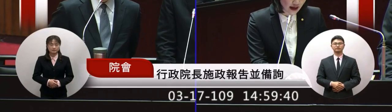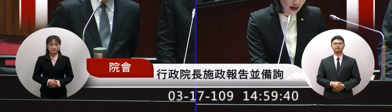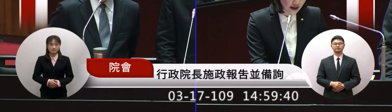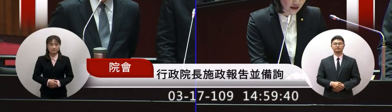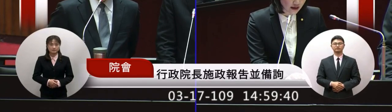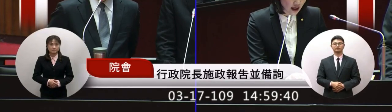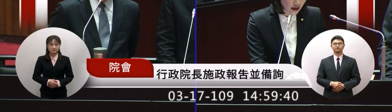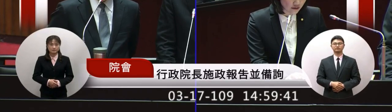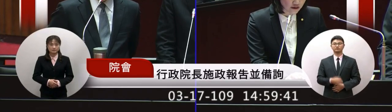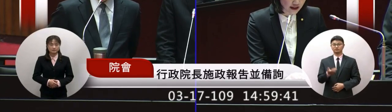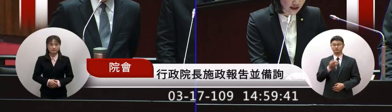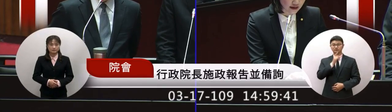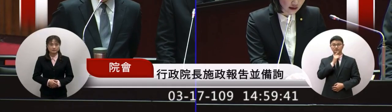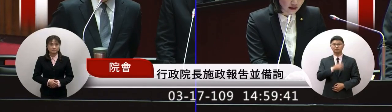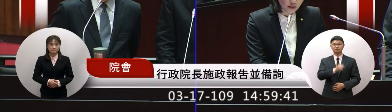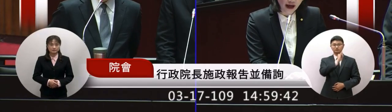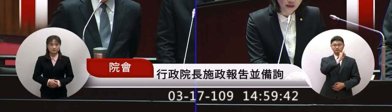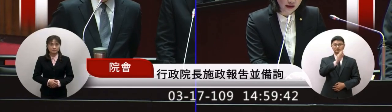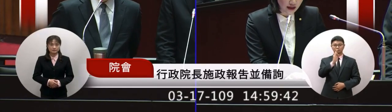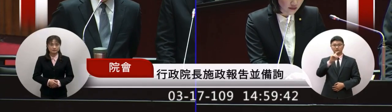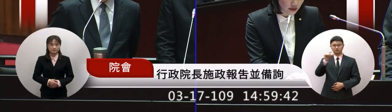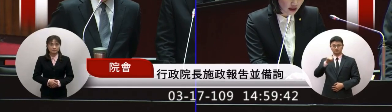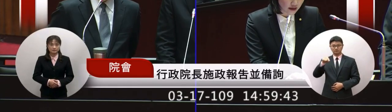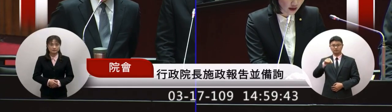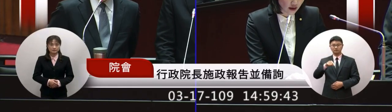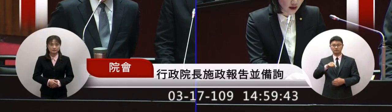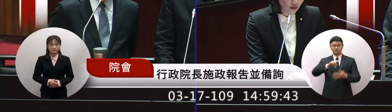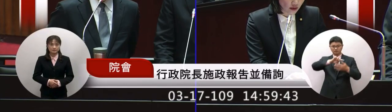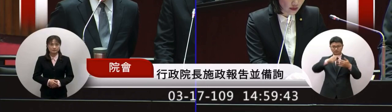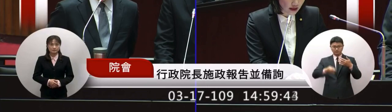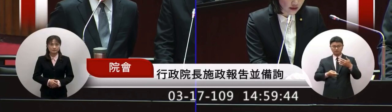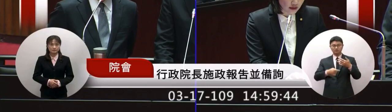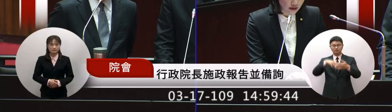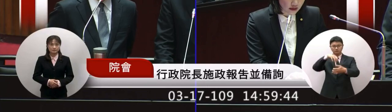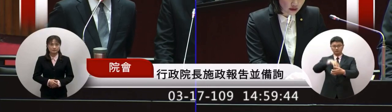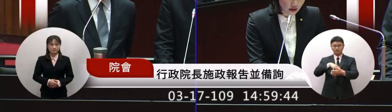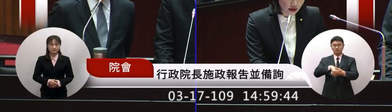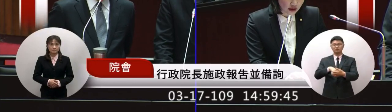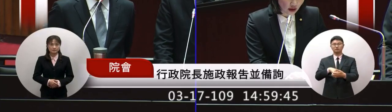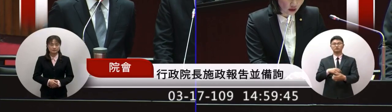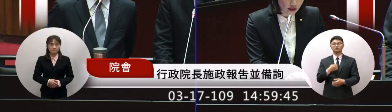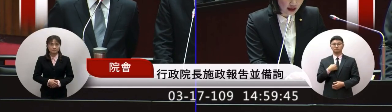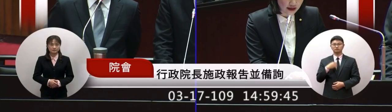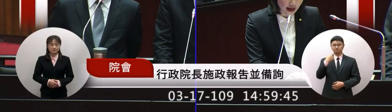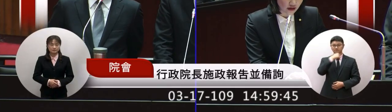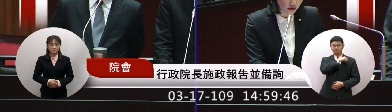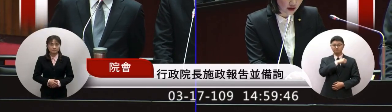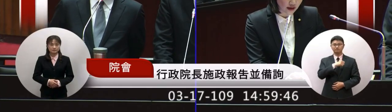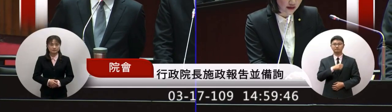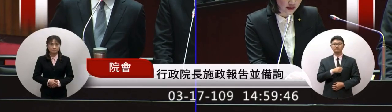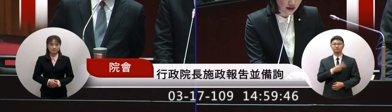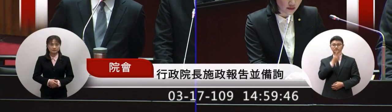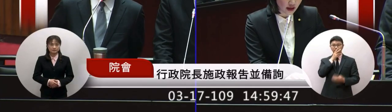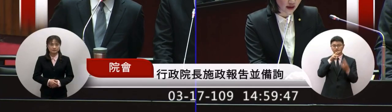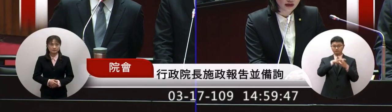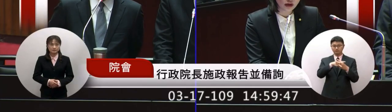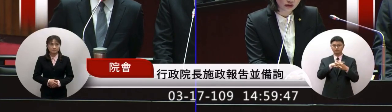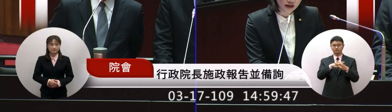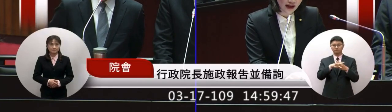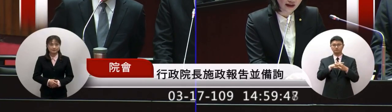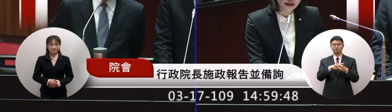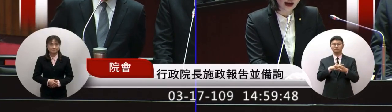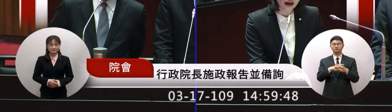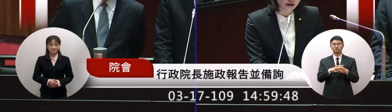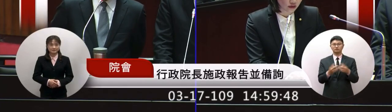才在那个 IFZ 排名里面我们 就是同样亚洲城市里面